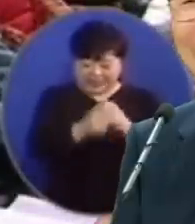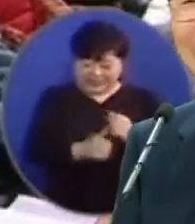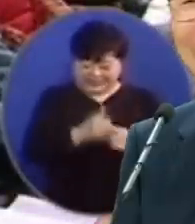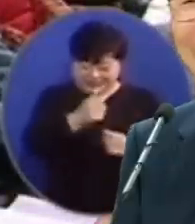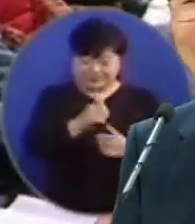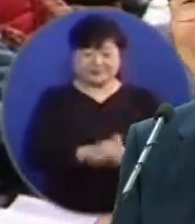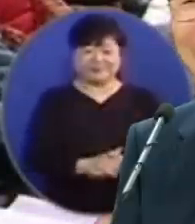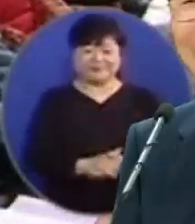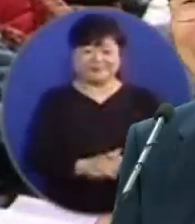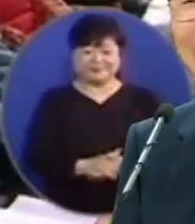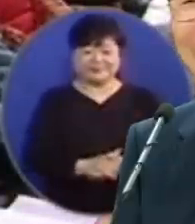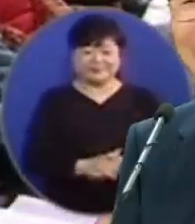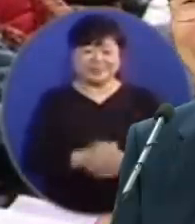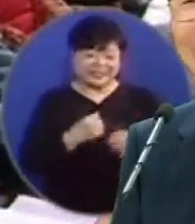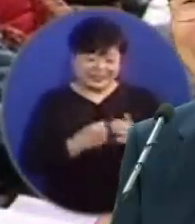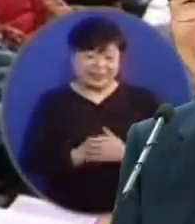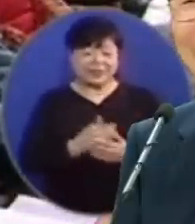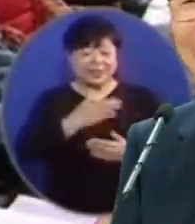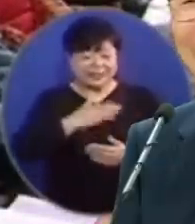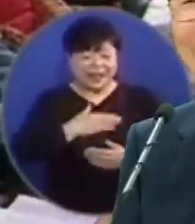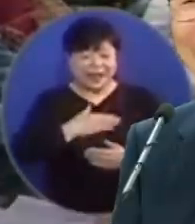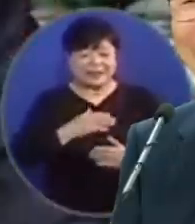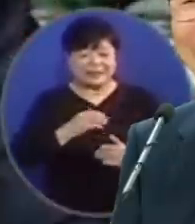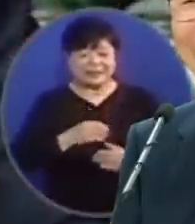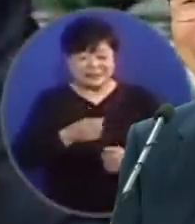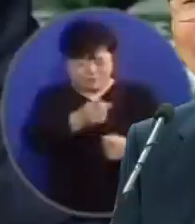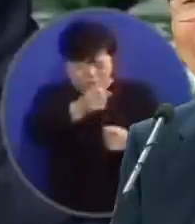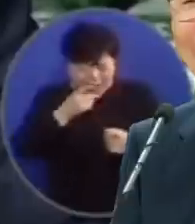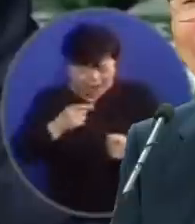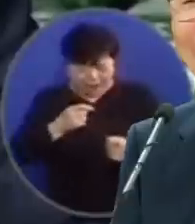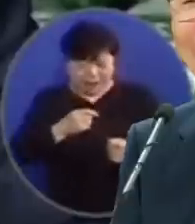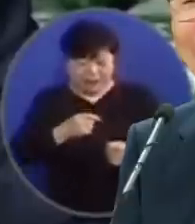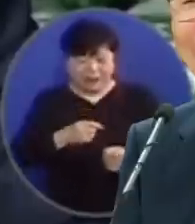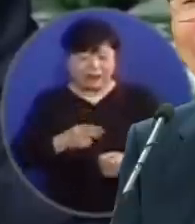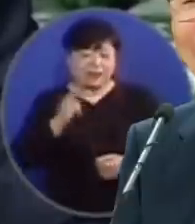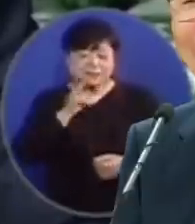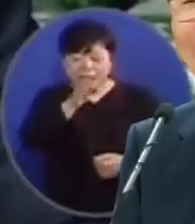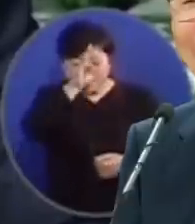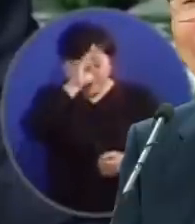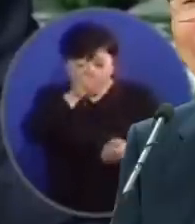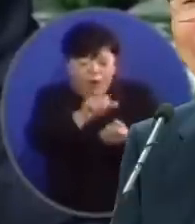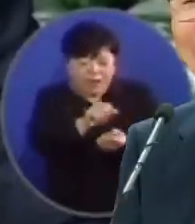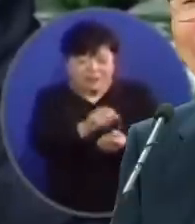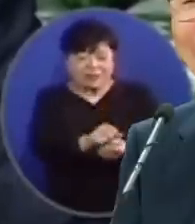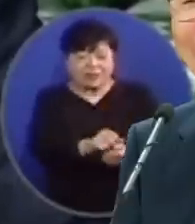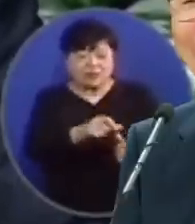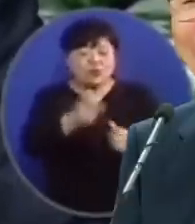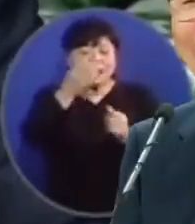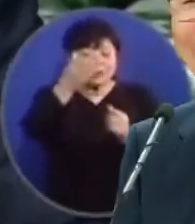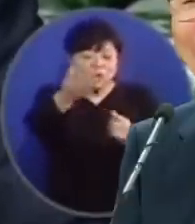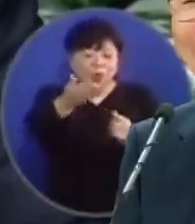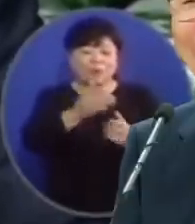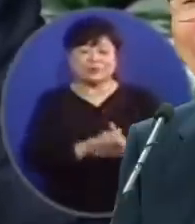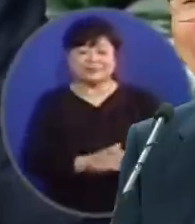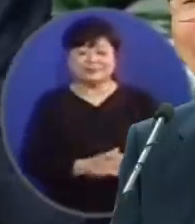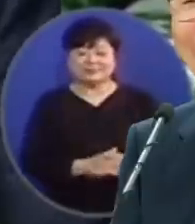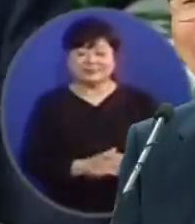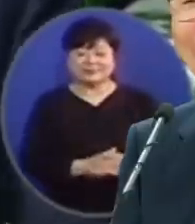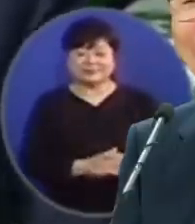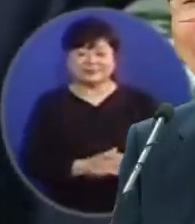하나님이십니다. 그러니까 나를 새 사냥꾼의 올무에서와 극한 연병에서 건져내어 주시는